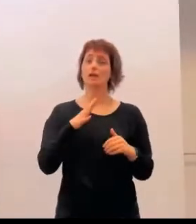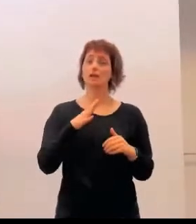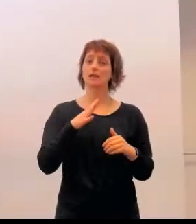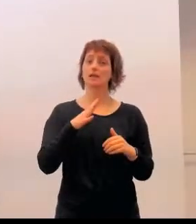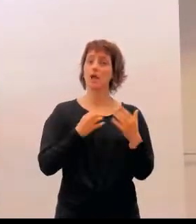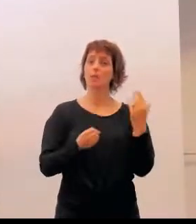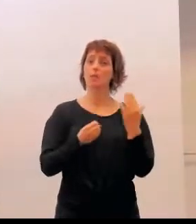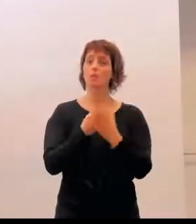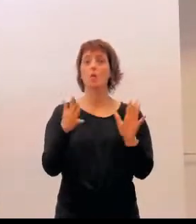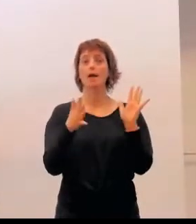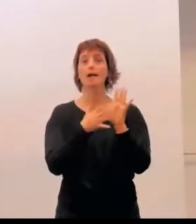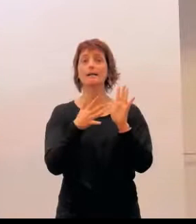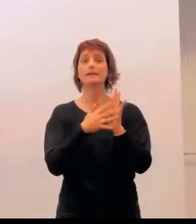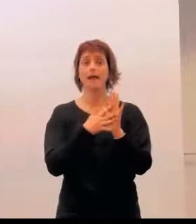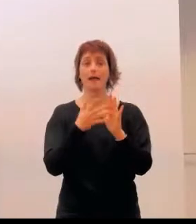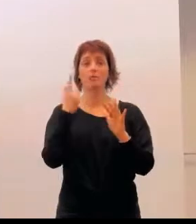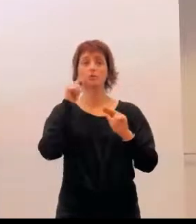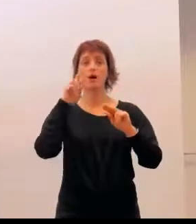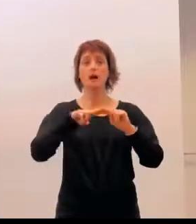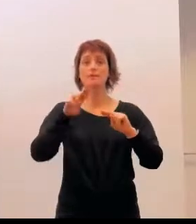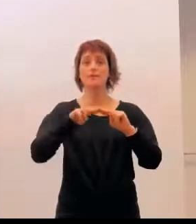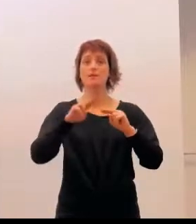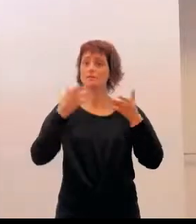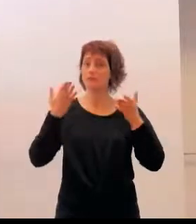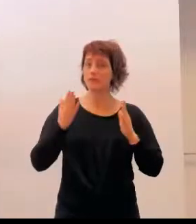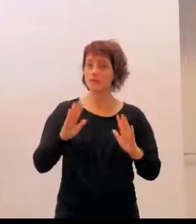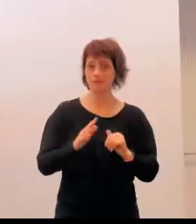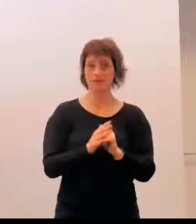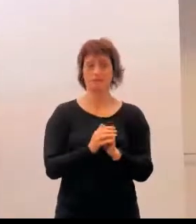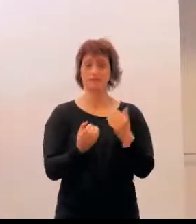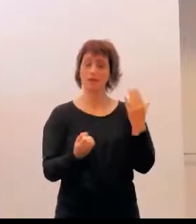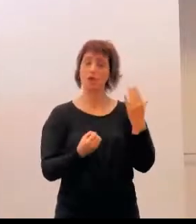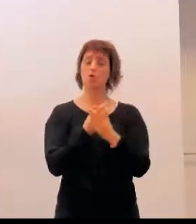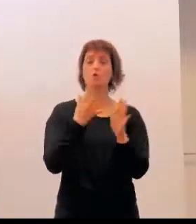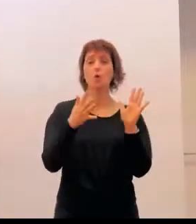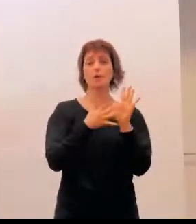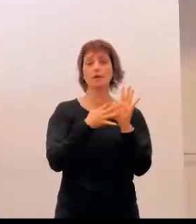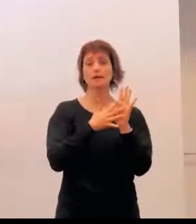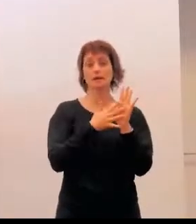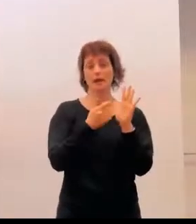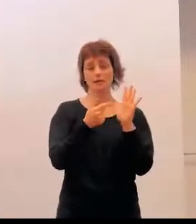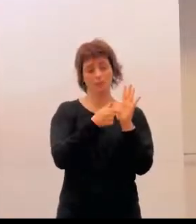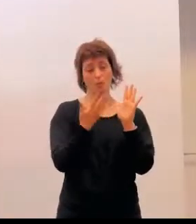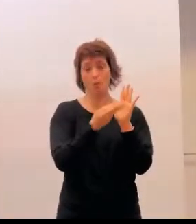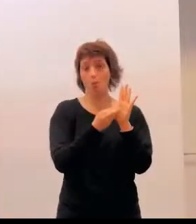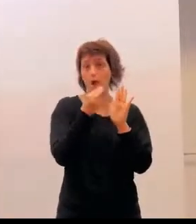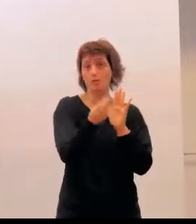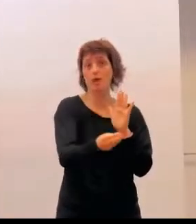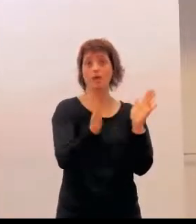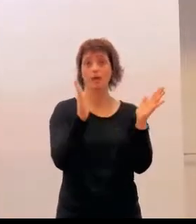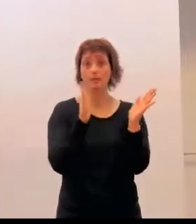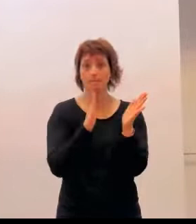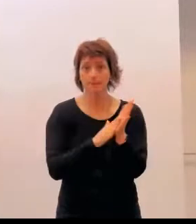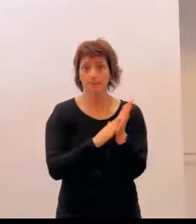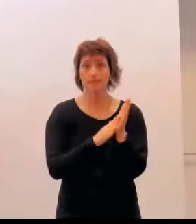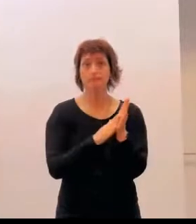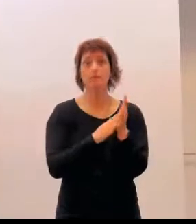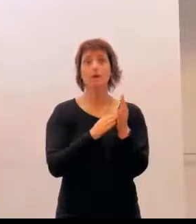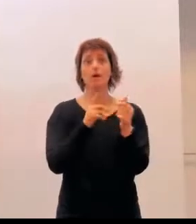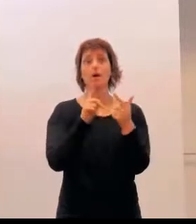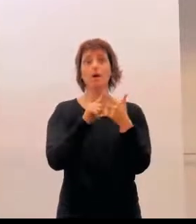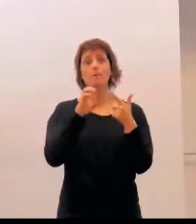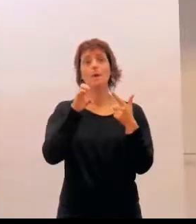ont été décidés. Ces nouveaux critères qui permettent d'attribuer des primes, éco-primes,